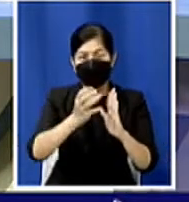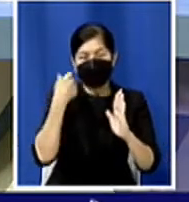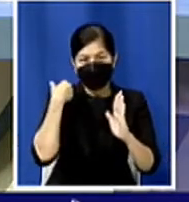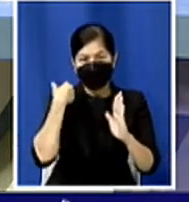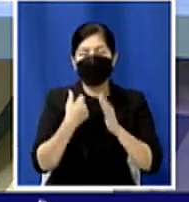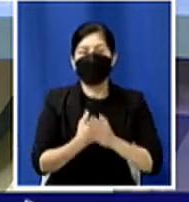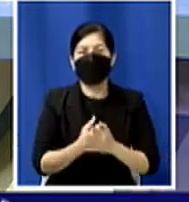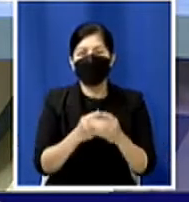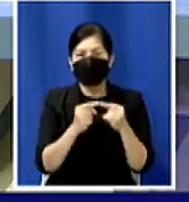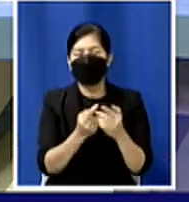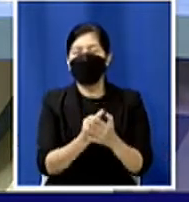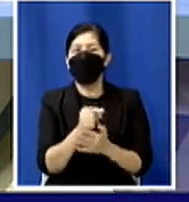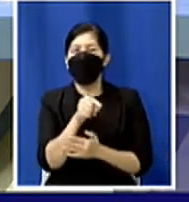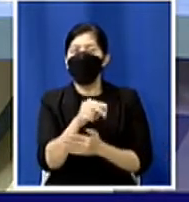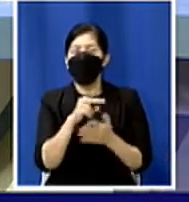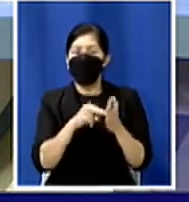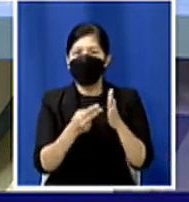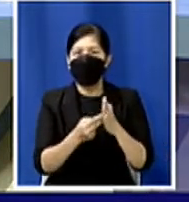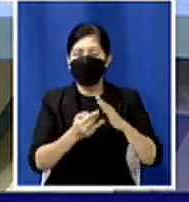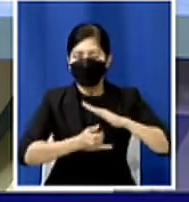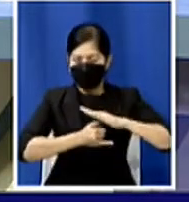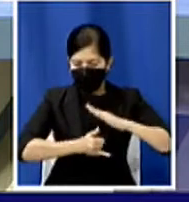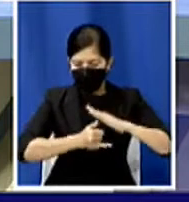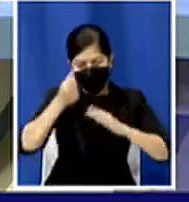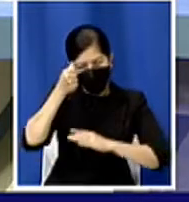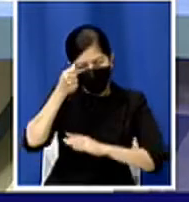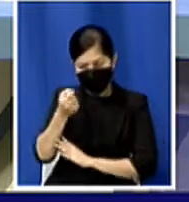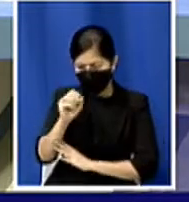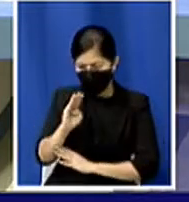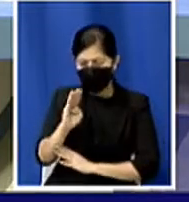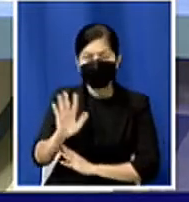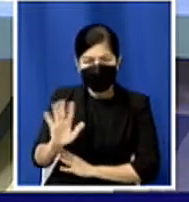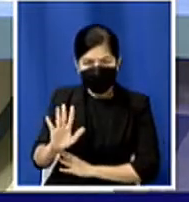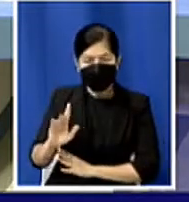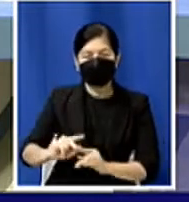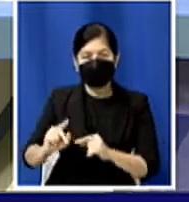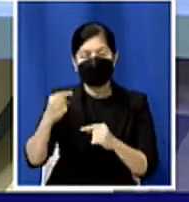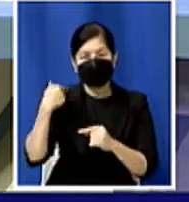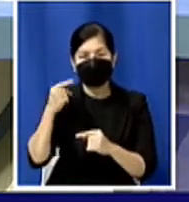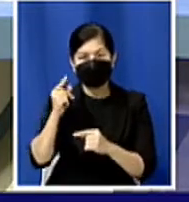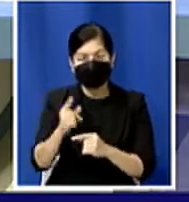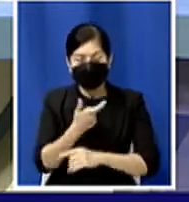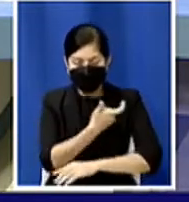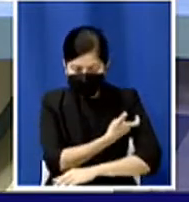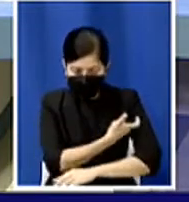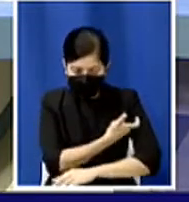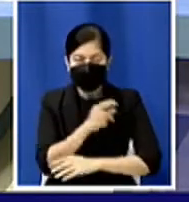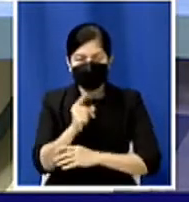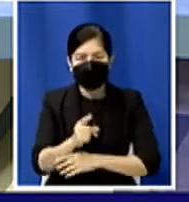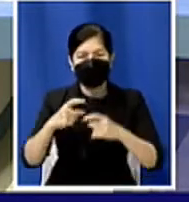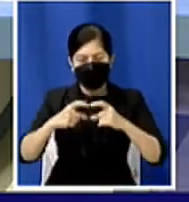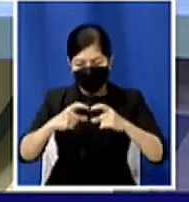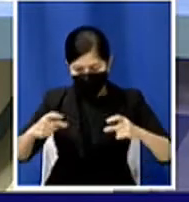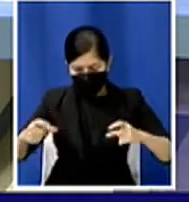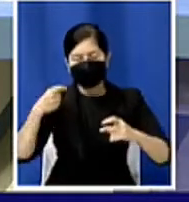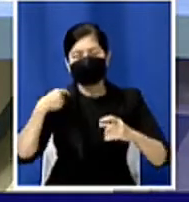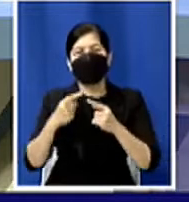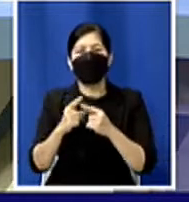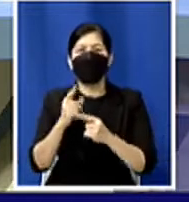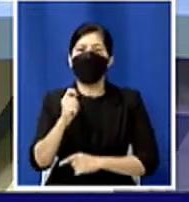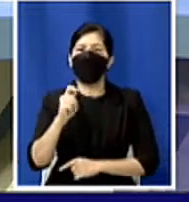ผลตรวจ ATK มายืนยันนะ จริงๆหลังจากนี้ผมว่าทั่วทั้งประเทศเนี่ยถ้าเกิดมีโมเดลการท่องเที่ยวตัวนี้แหละแม่แบบเลยนะ